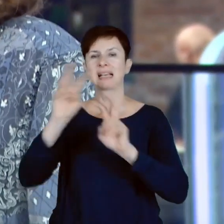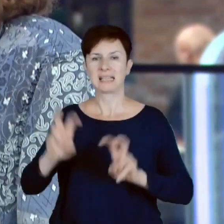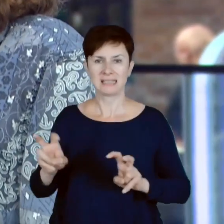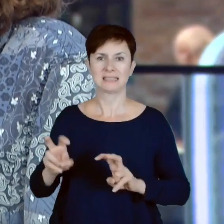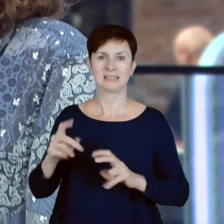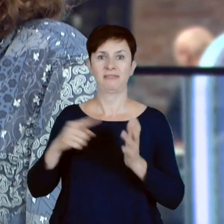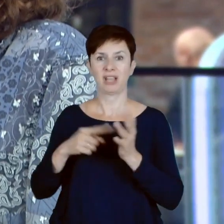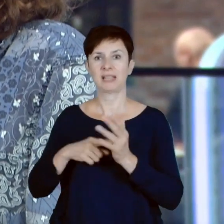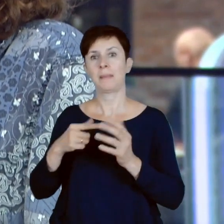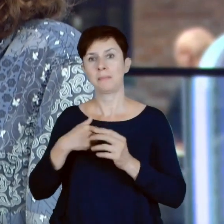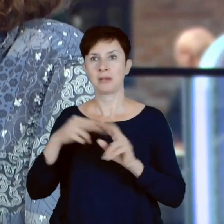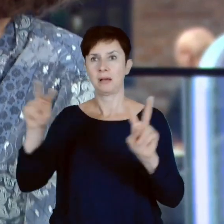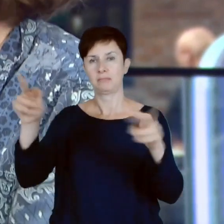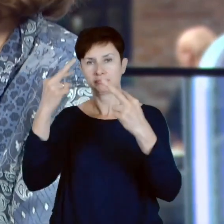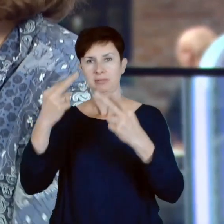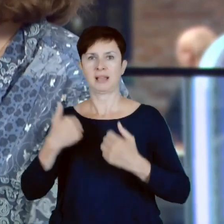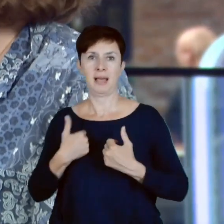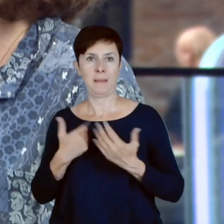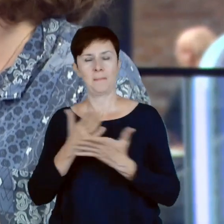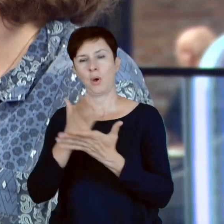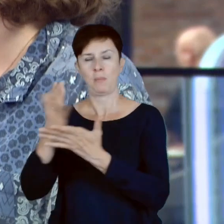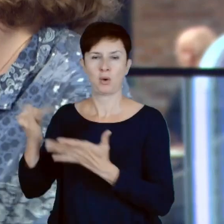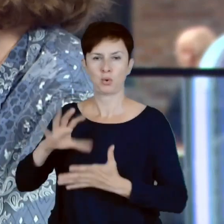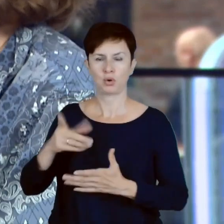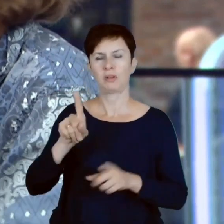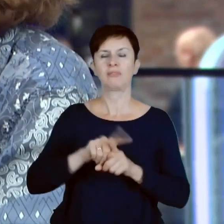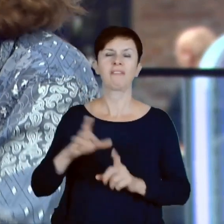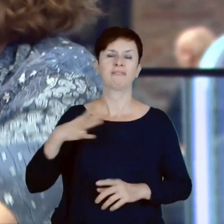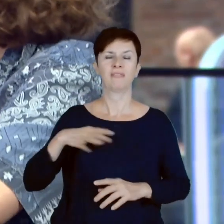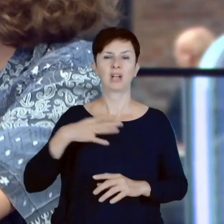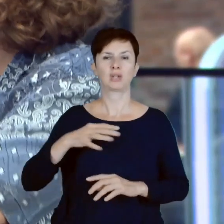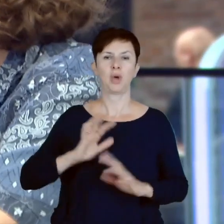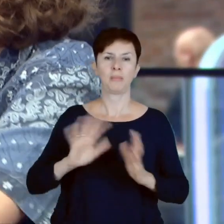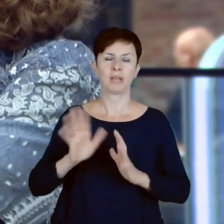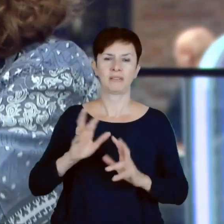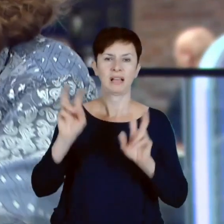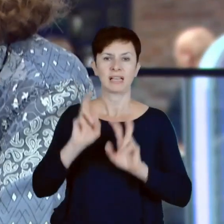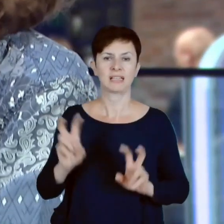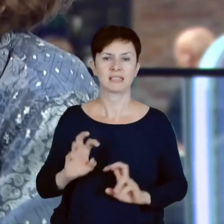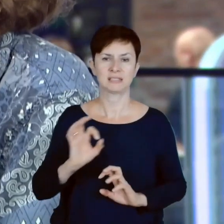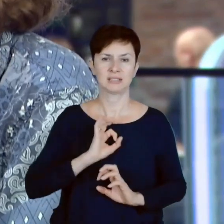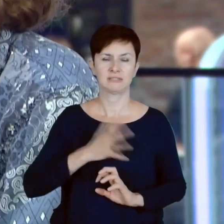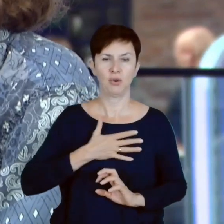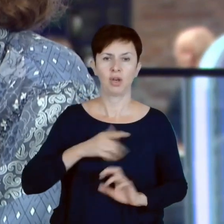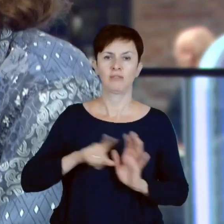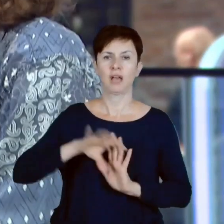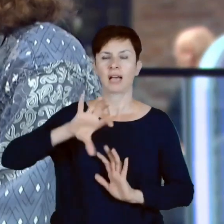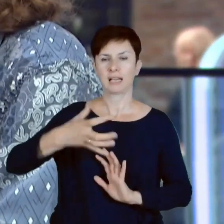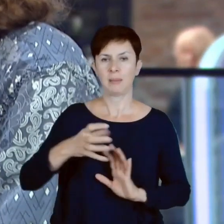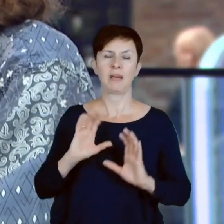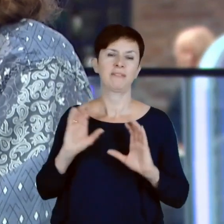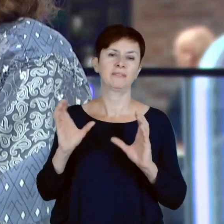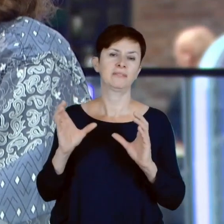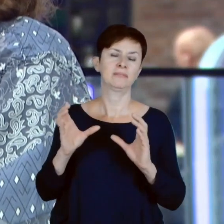uwagę. Warto opiekować też kryzysy swoje własne, swoje grupowe, wspólnotowe, a